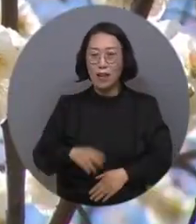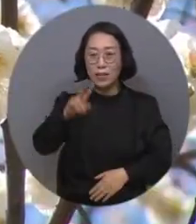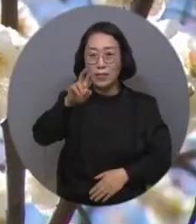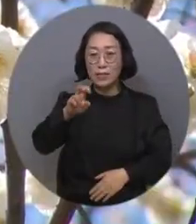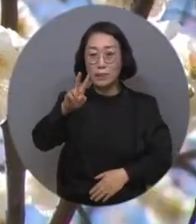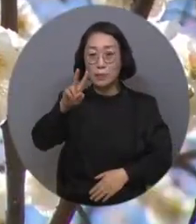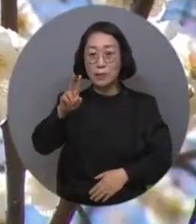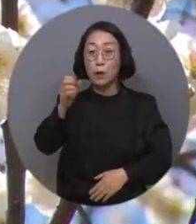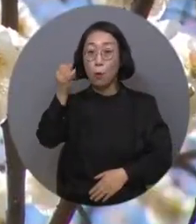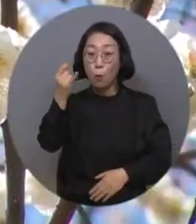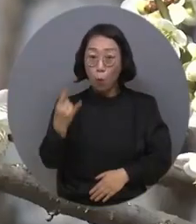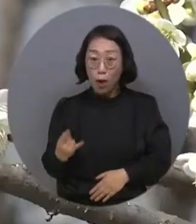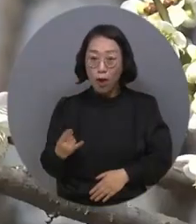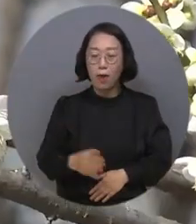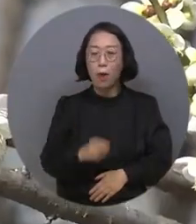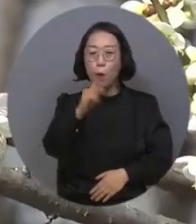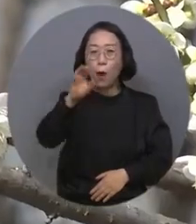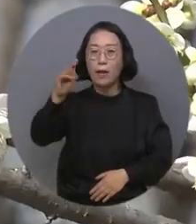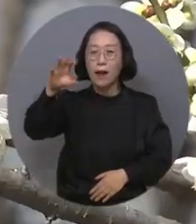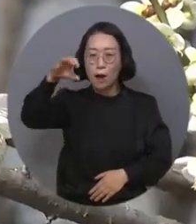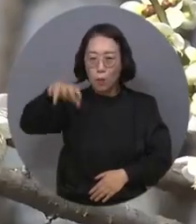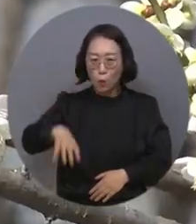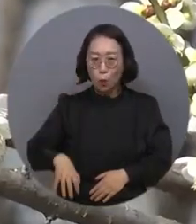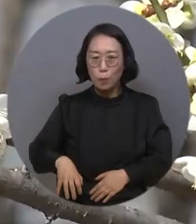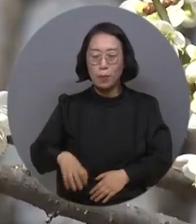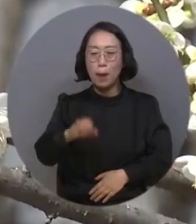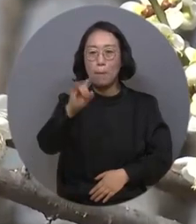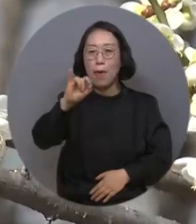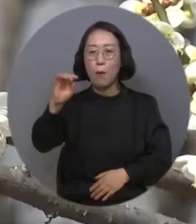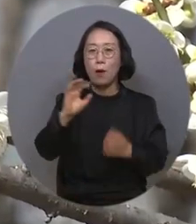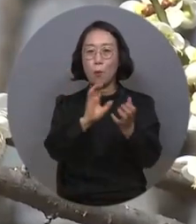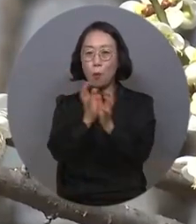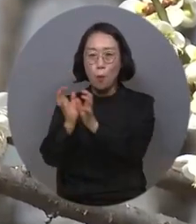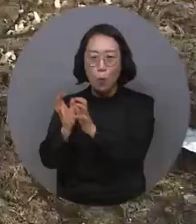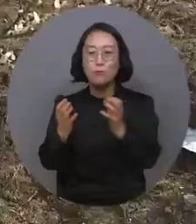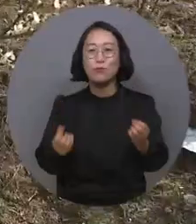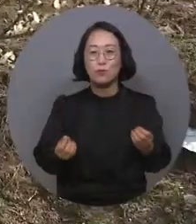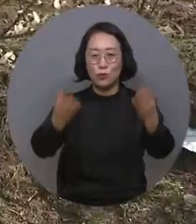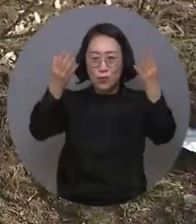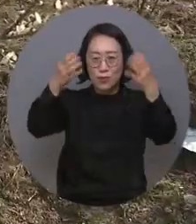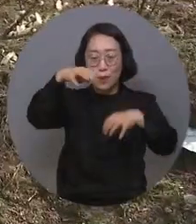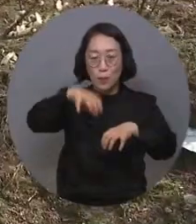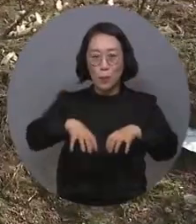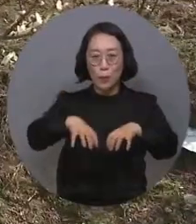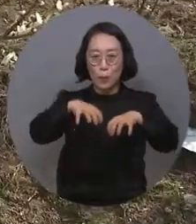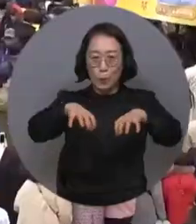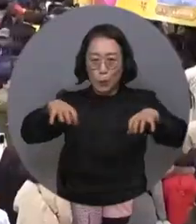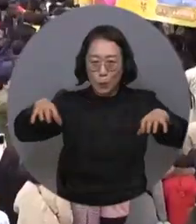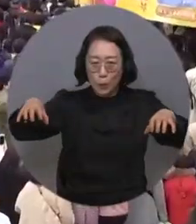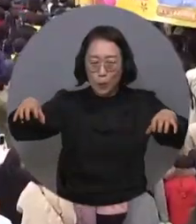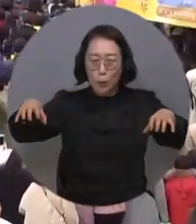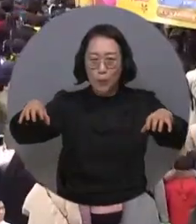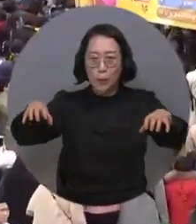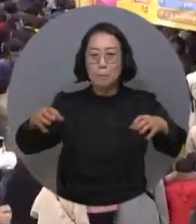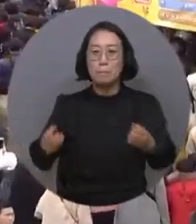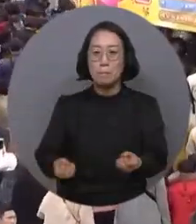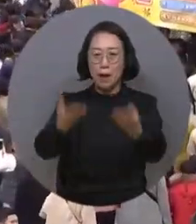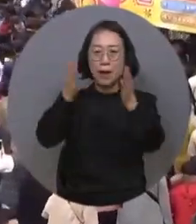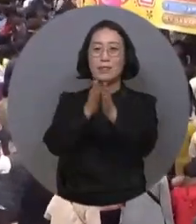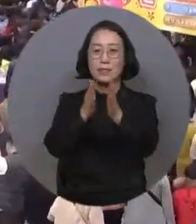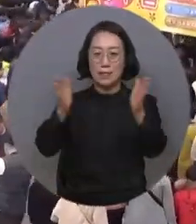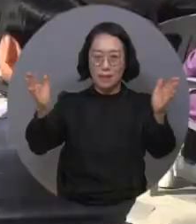광양매화축제가 10일부터 20일까지 열흘간 광양시 다압면 매화마을 일원에서 성대학의